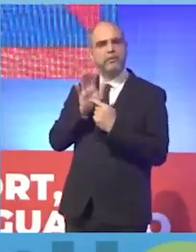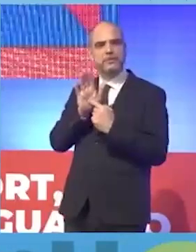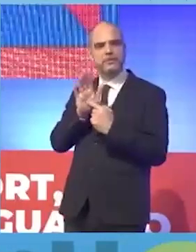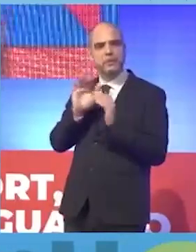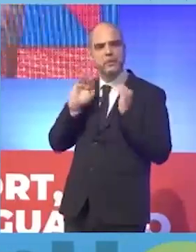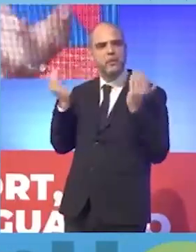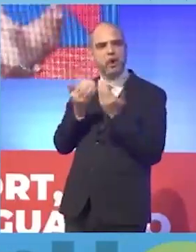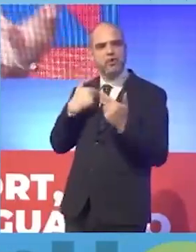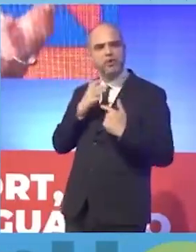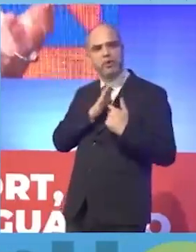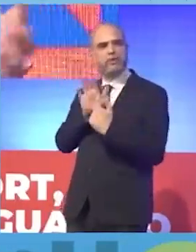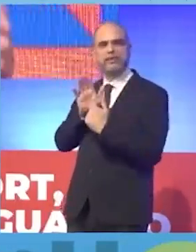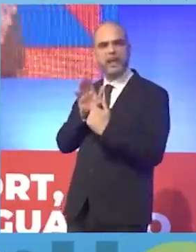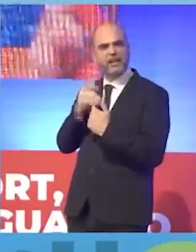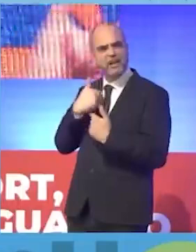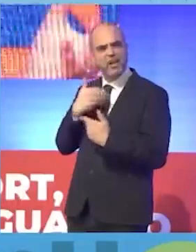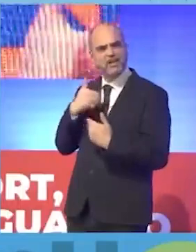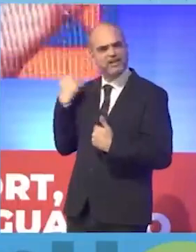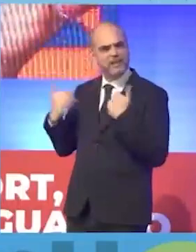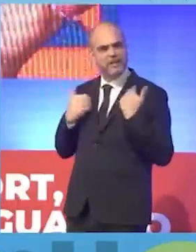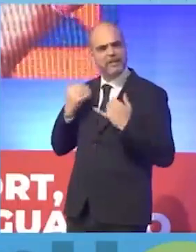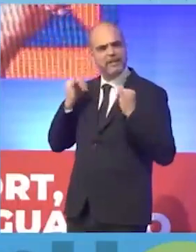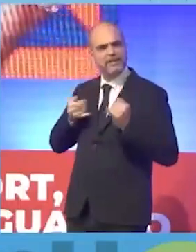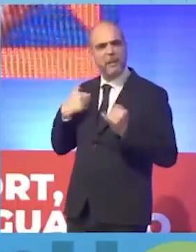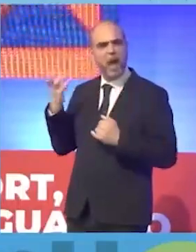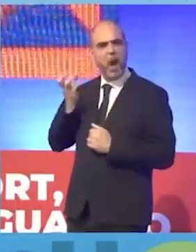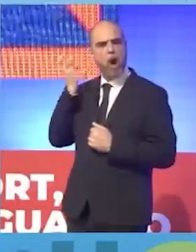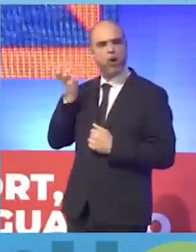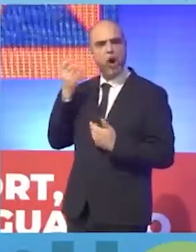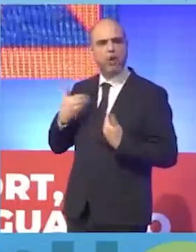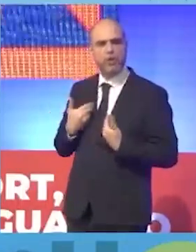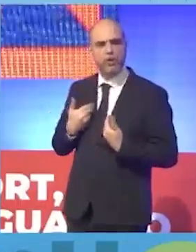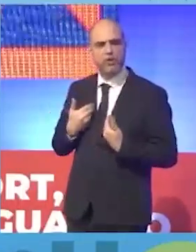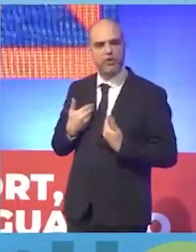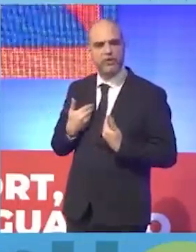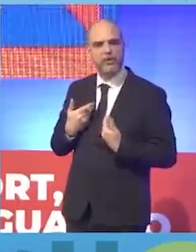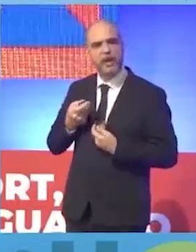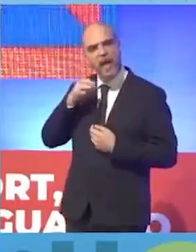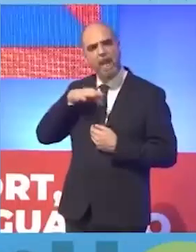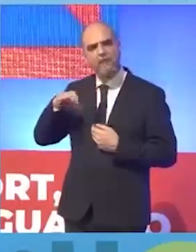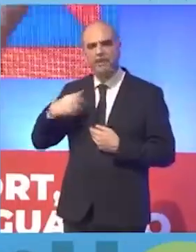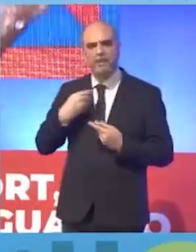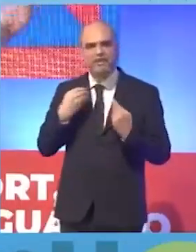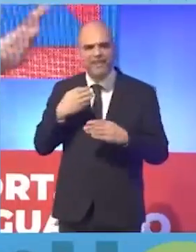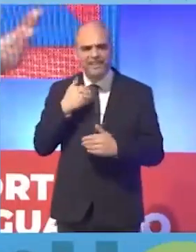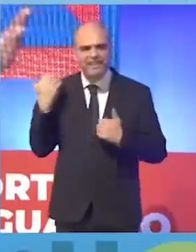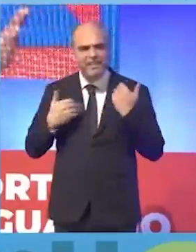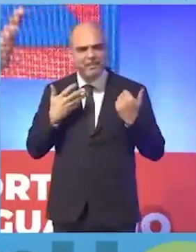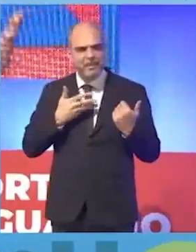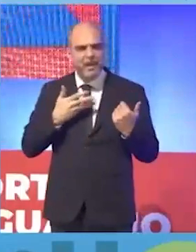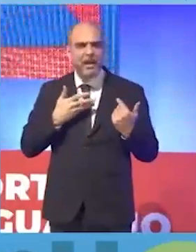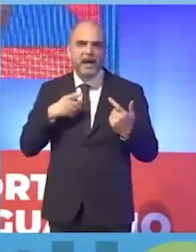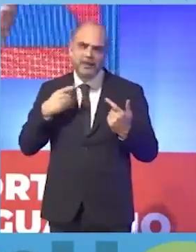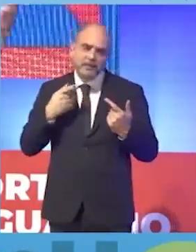cioè mostrare la mia disabilità con orgoglio, perché a volte quando si ha una disabilità, specialmente se acquisita,